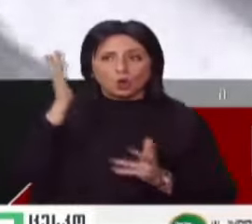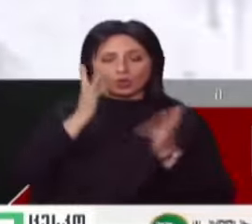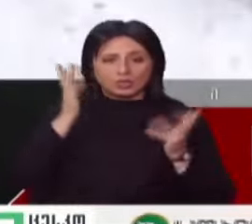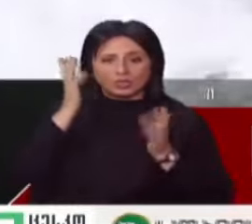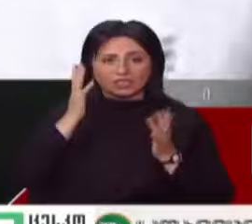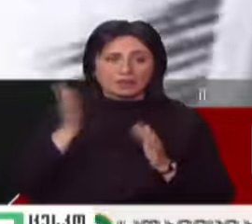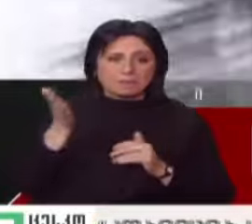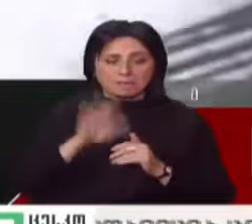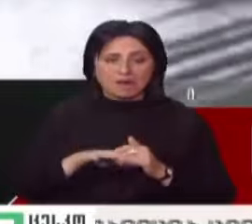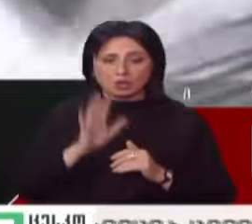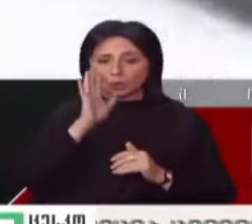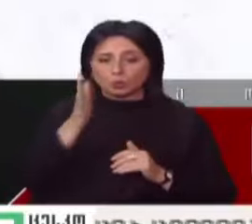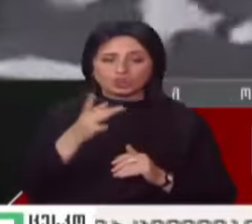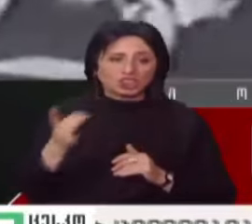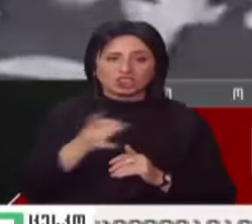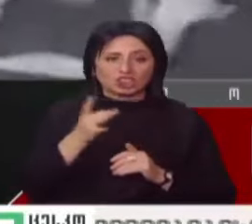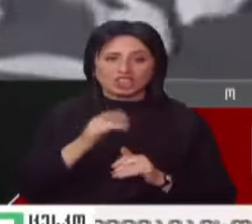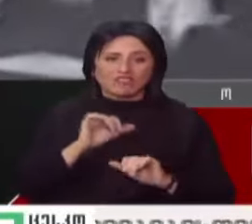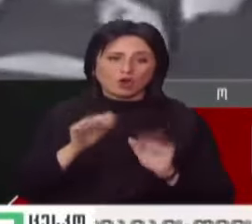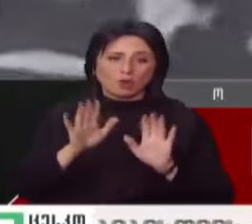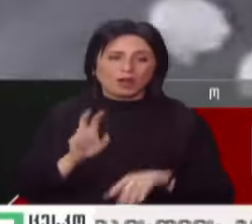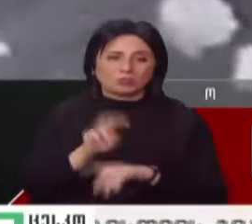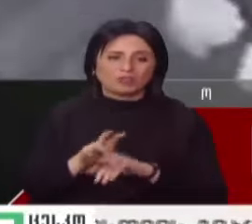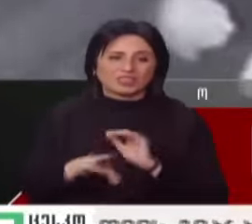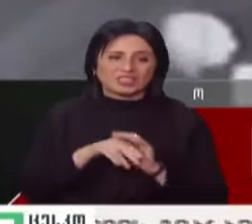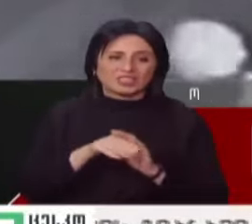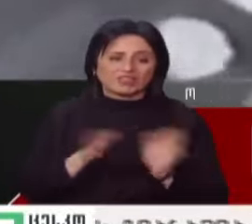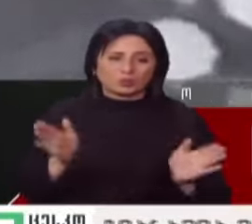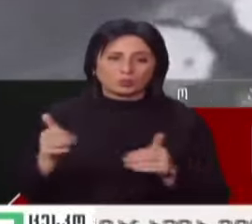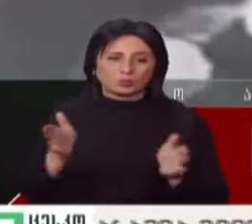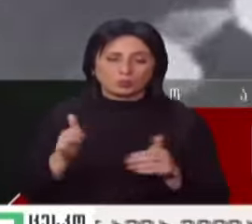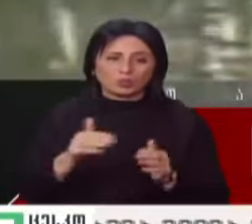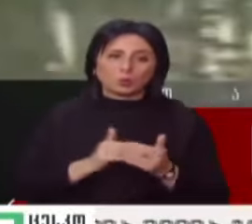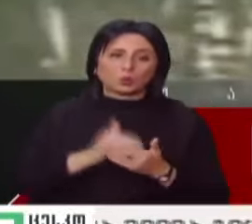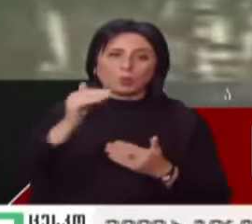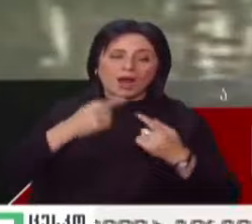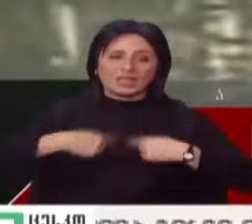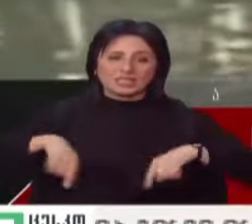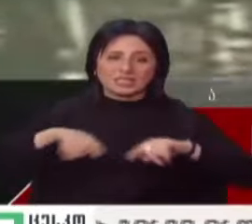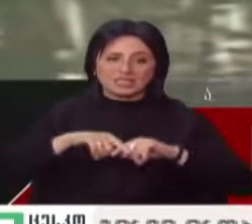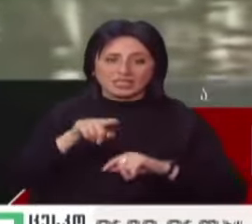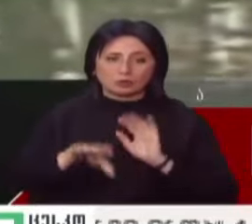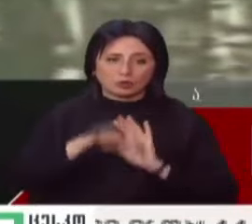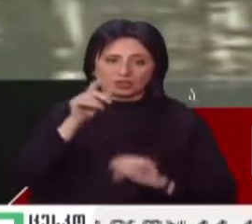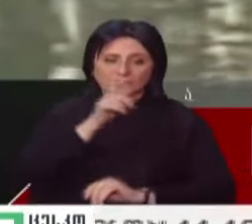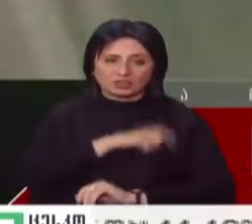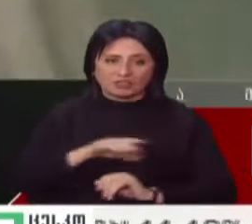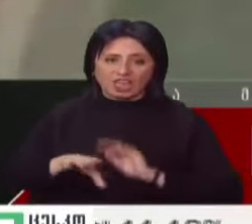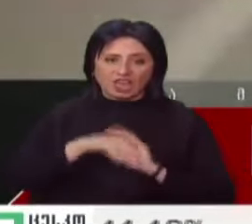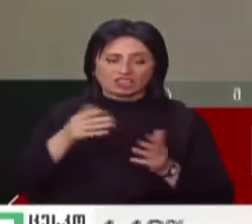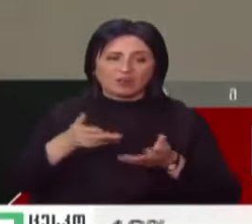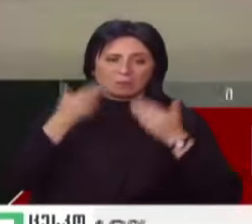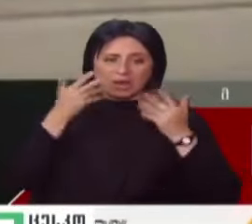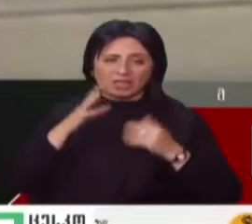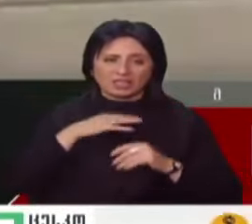оцнебобднен да майнц 5 цалицачи ертхел формалурад мидиоднен саарчевно кутебтан умаглеси сабджос цевребис асарчевад. Арчевани